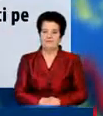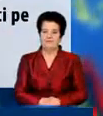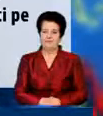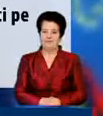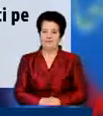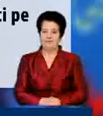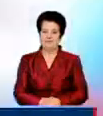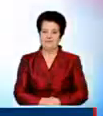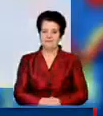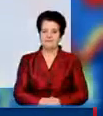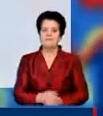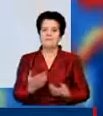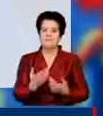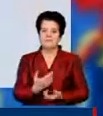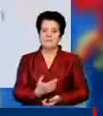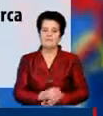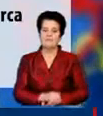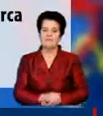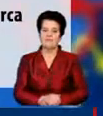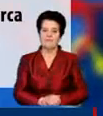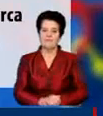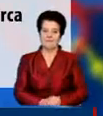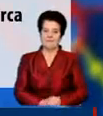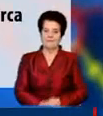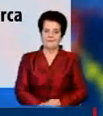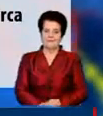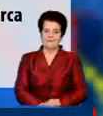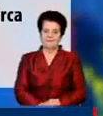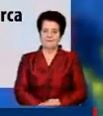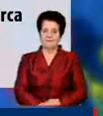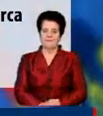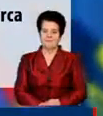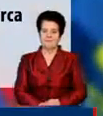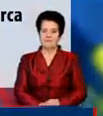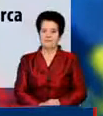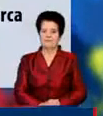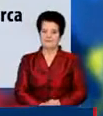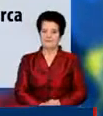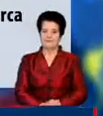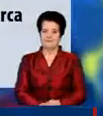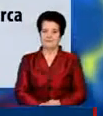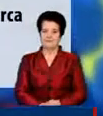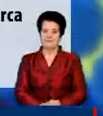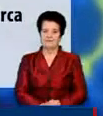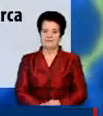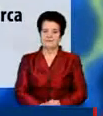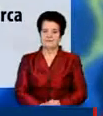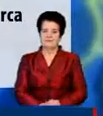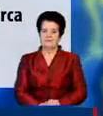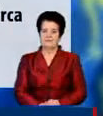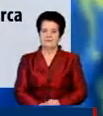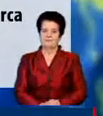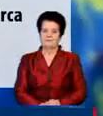exporturilor moldovenești pe piața comunitară. Totodată, atât membrii delegației moldovenești cât și experții UE au constatat că în relațiile bilaterale există încă un